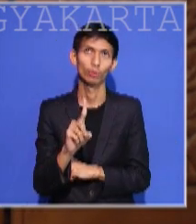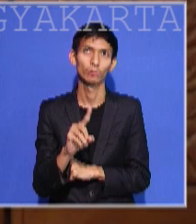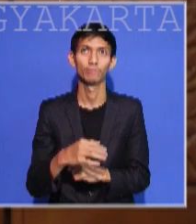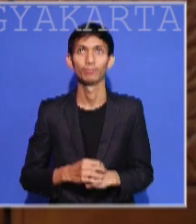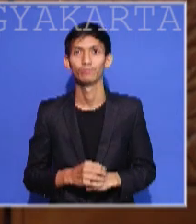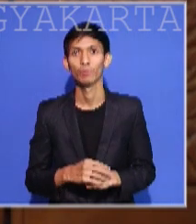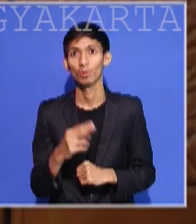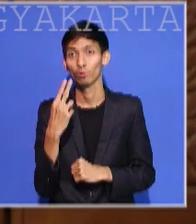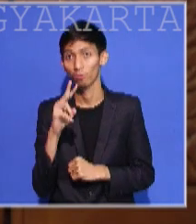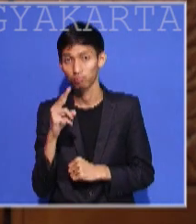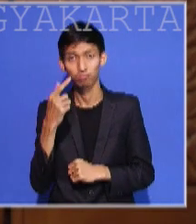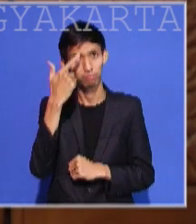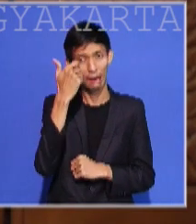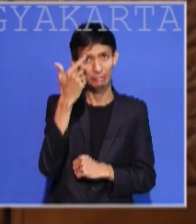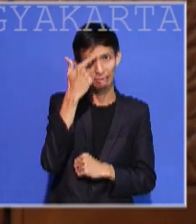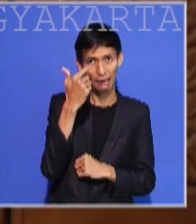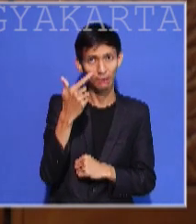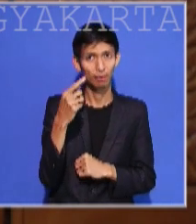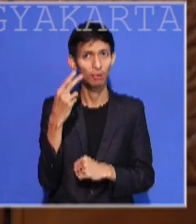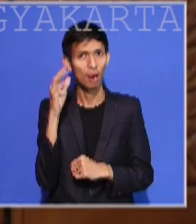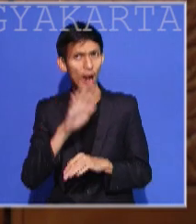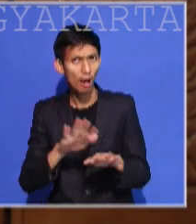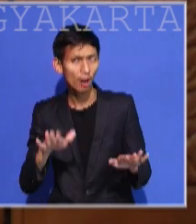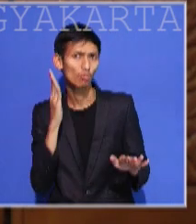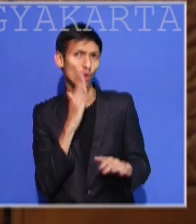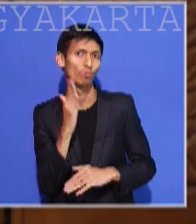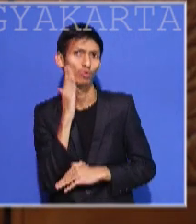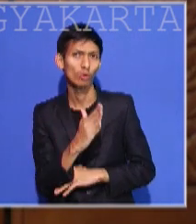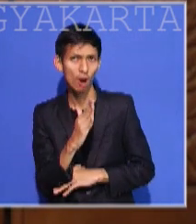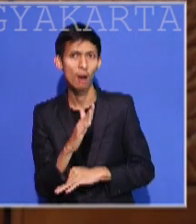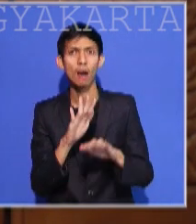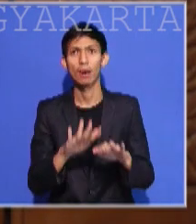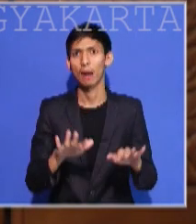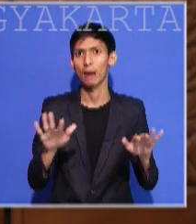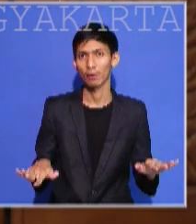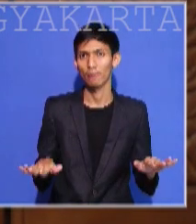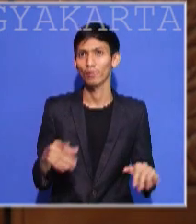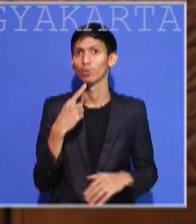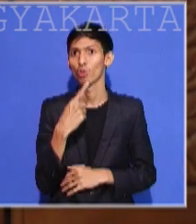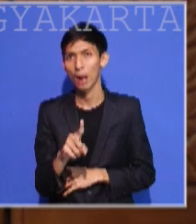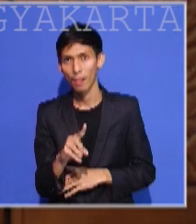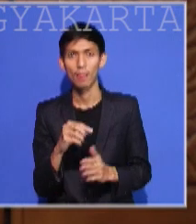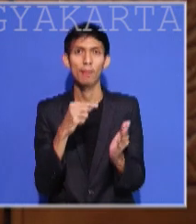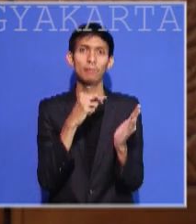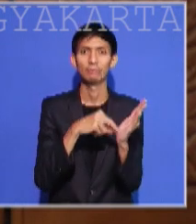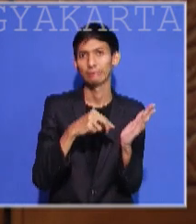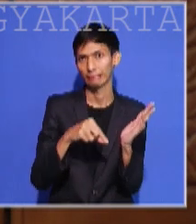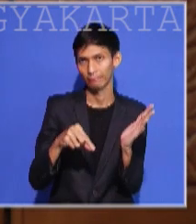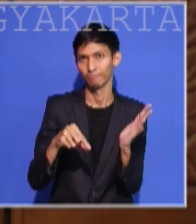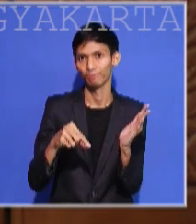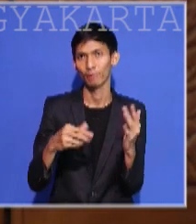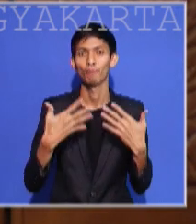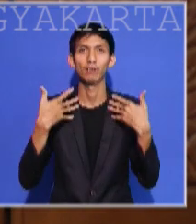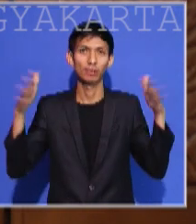Rana pasinaonan kangge para Kawula Muda Lan lare-lare ing Babakan nilai-nilai butir aj